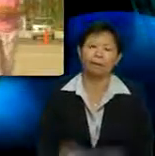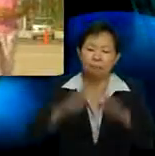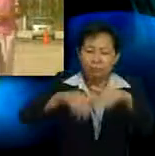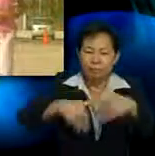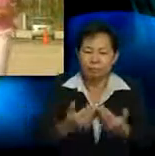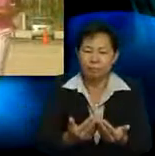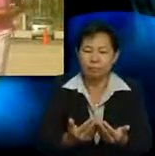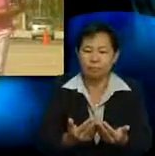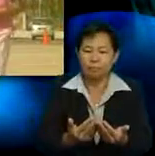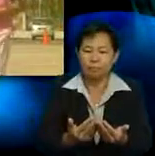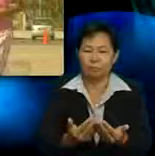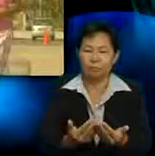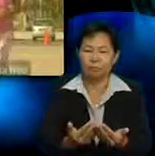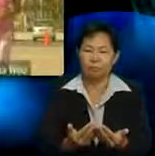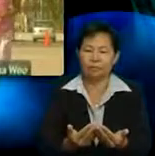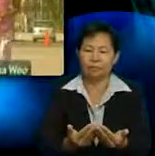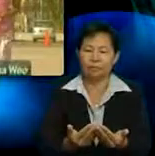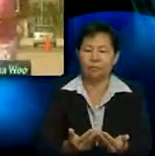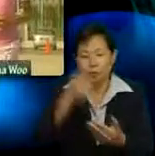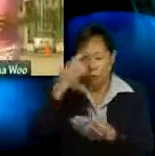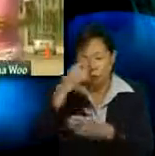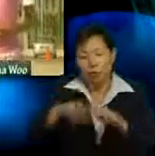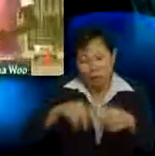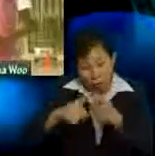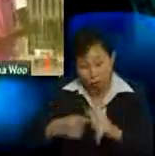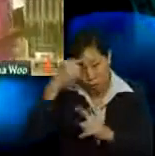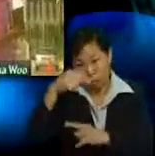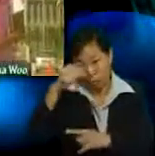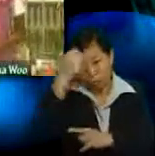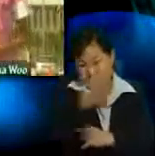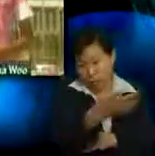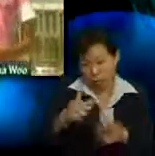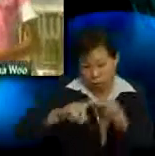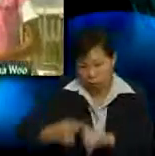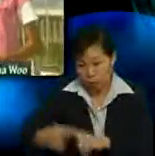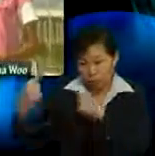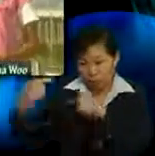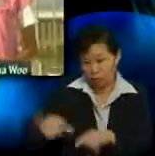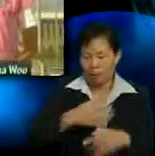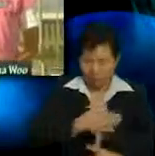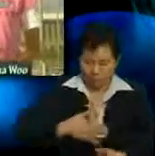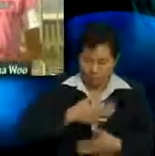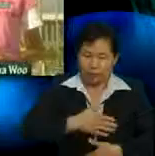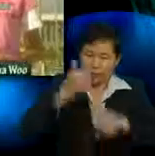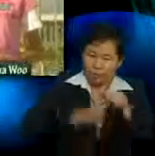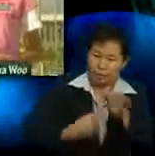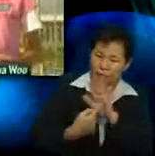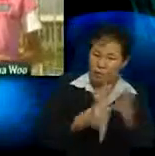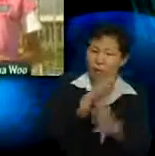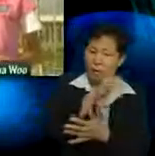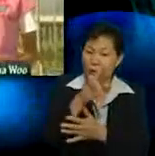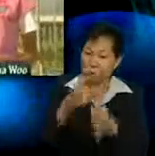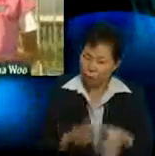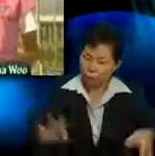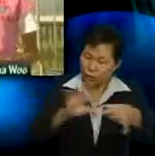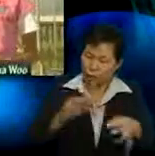Bagaimana dah paparan pada minggu ini, kawan-kawan? Untuk pengetahuan kawan-kawan, sambil kawan-kawan berhibur, setiap paparan isu,